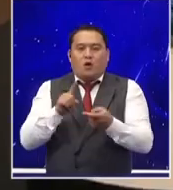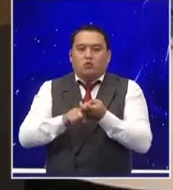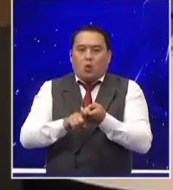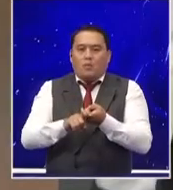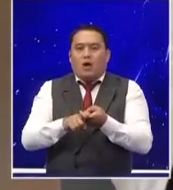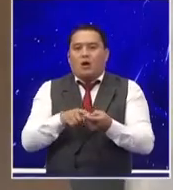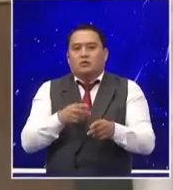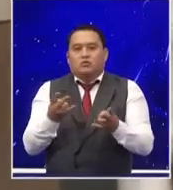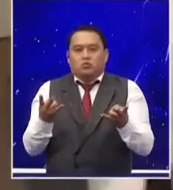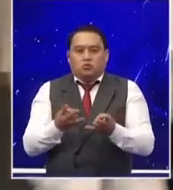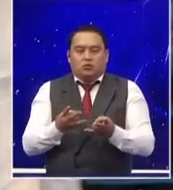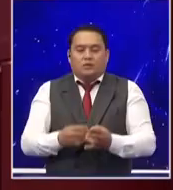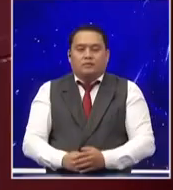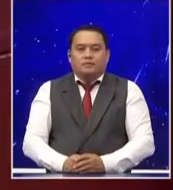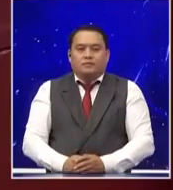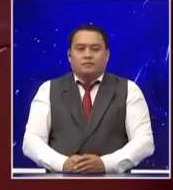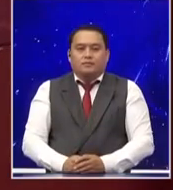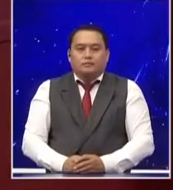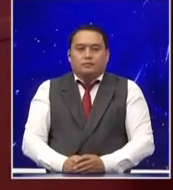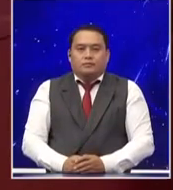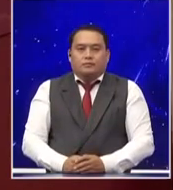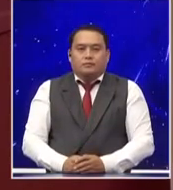операции как это приходилось делать весной